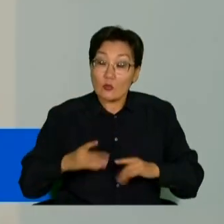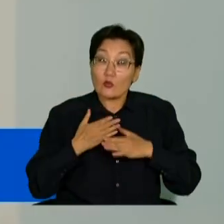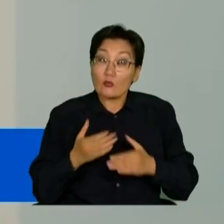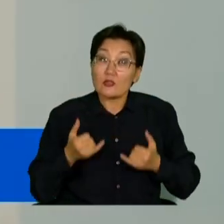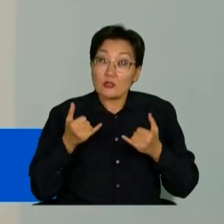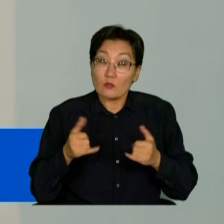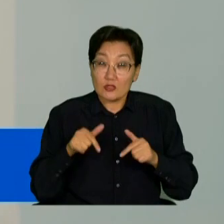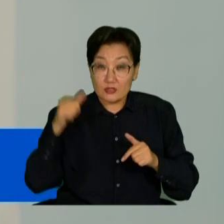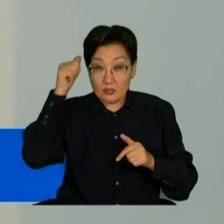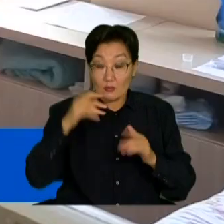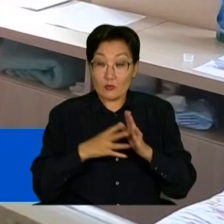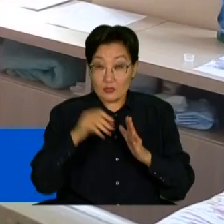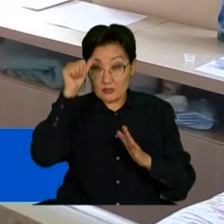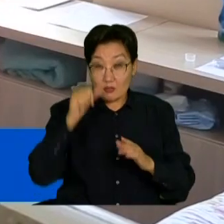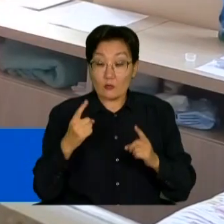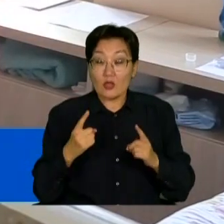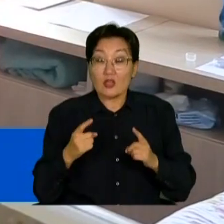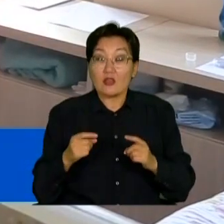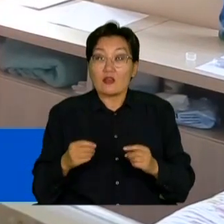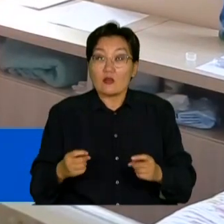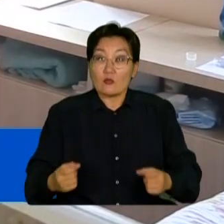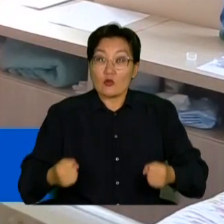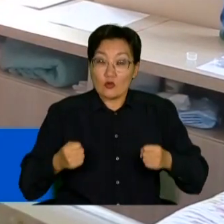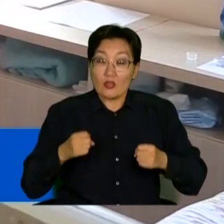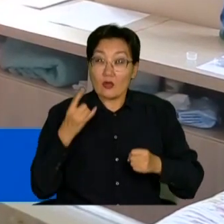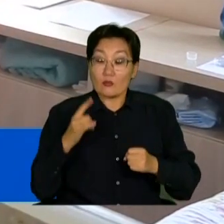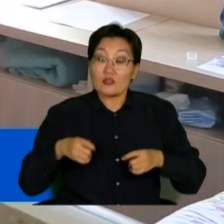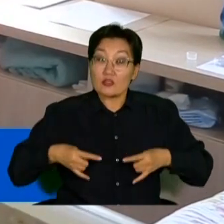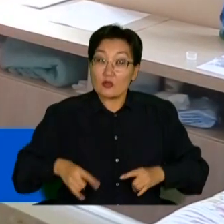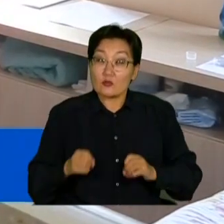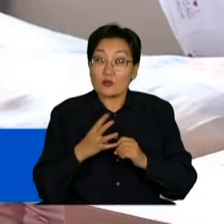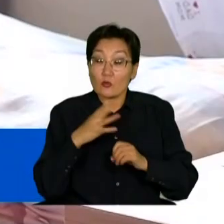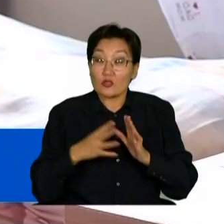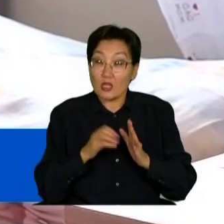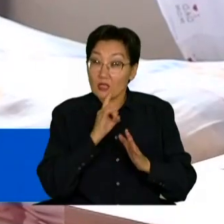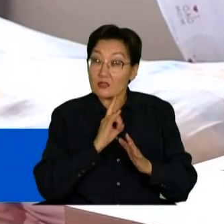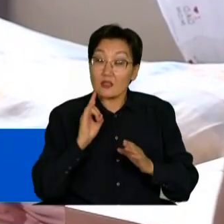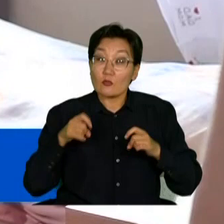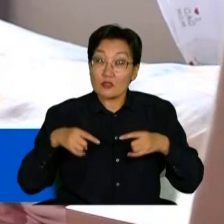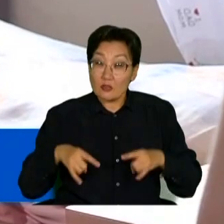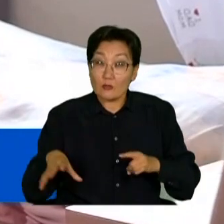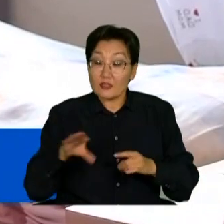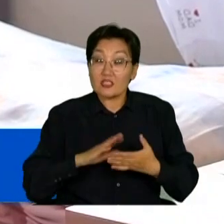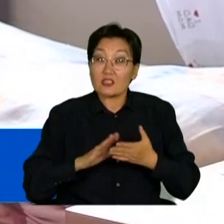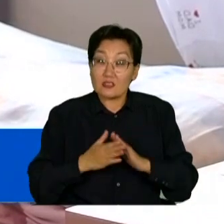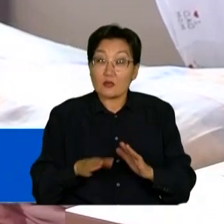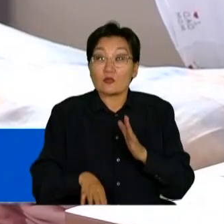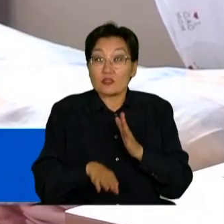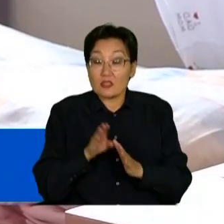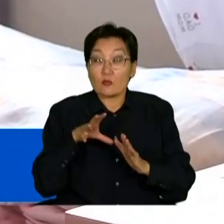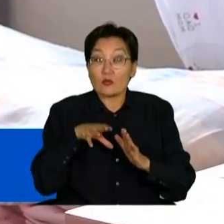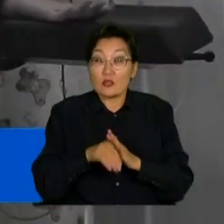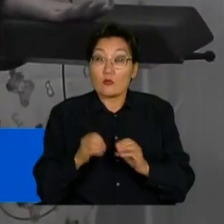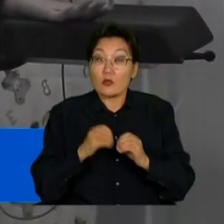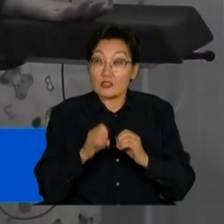көрсетеді. Ағымдағы жылдың 9 айында әрі балалар және алып балаларды дүниеге әкелген 19 әйел босандыпты. Бәрінің жағдайы жақсы, оның ішінде